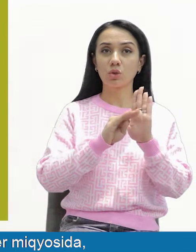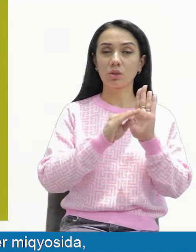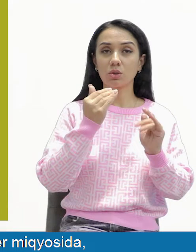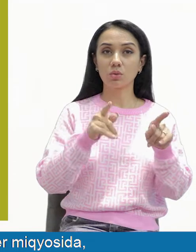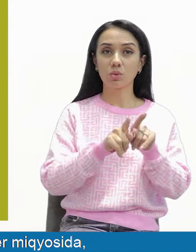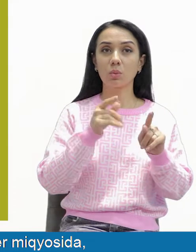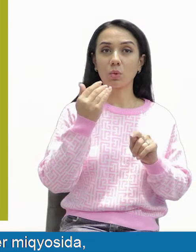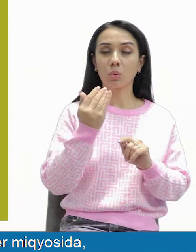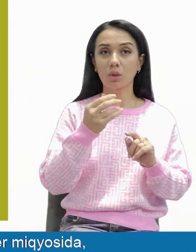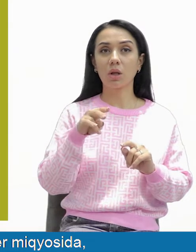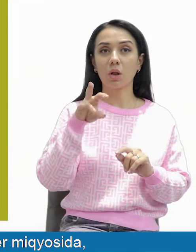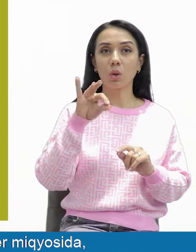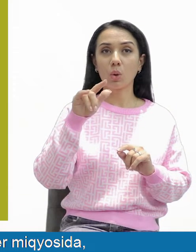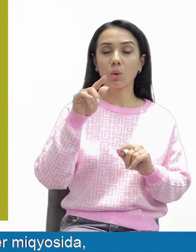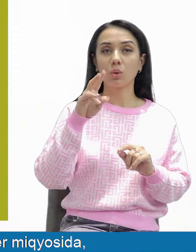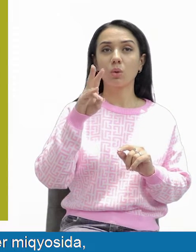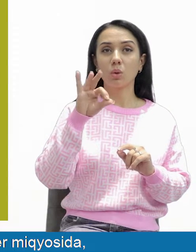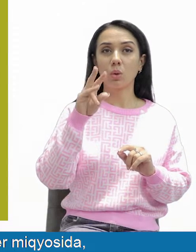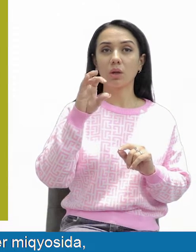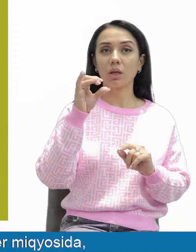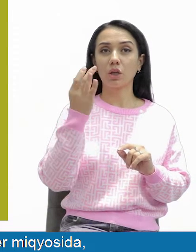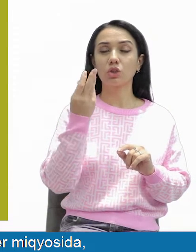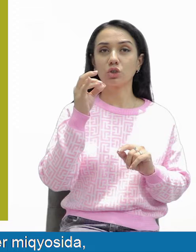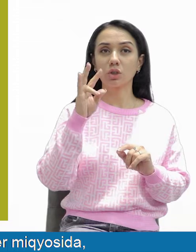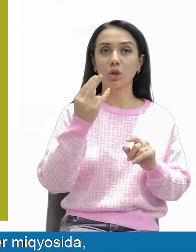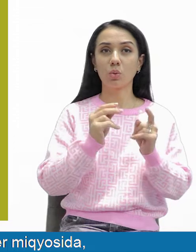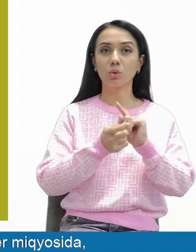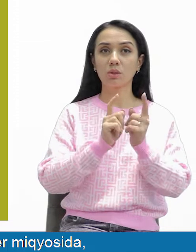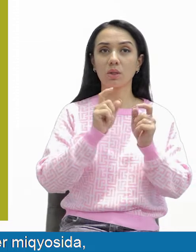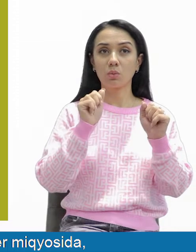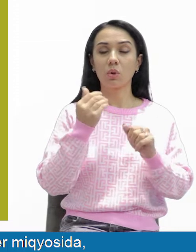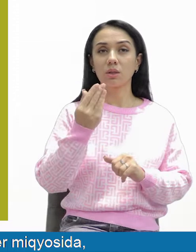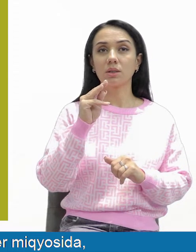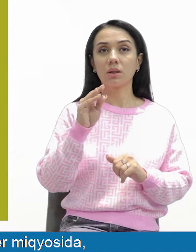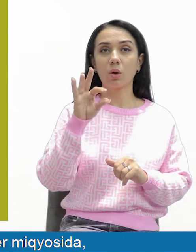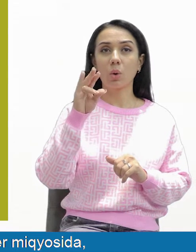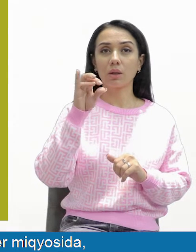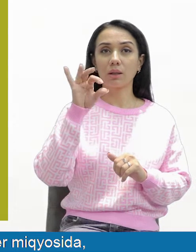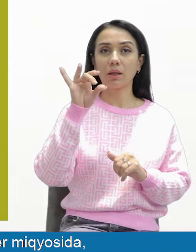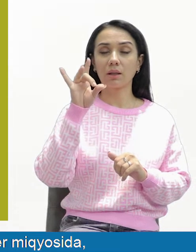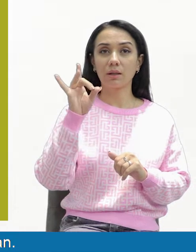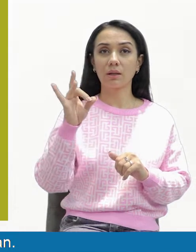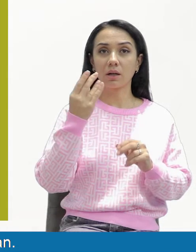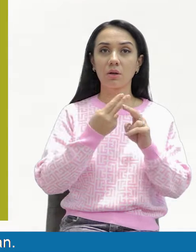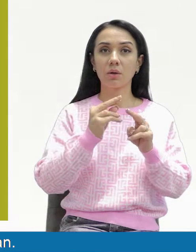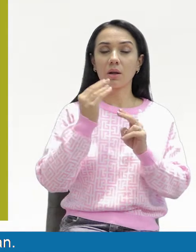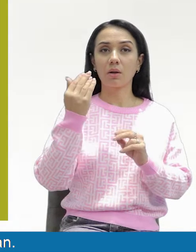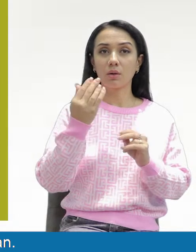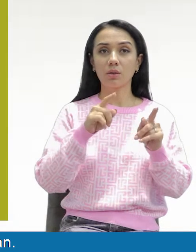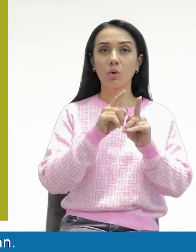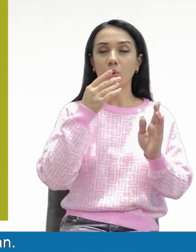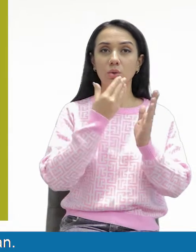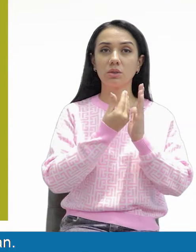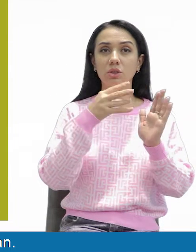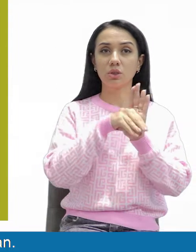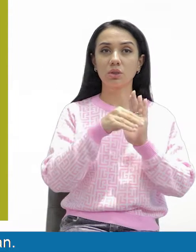uni location'ini o'zgartirishimiz mumkin ekan. Shu tool strip container miqyosida shu areyani o'z